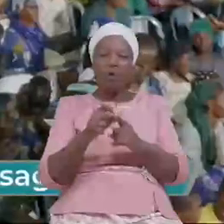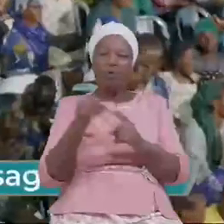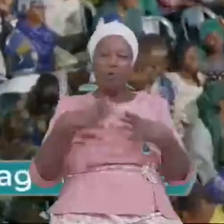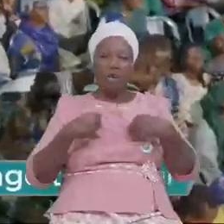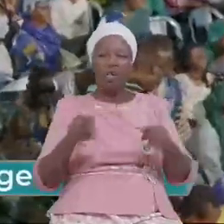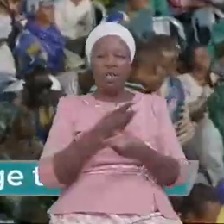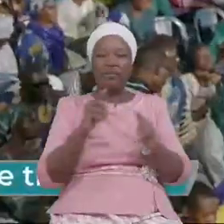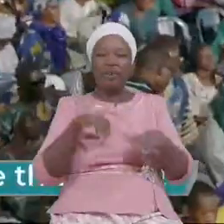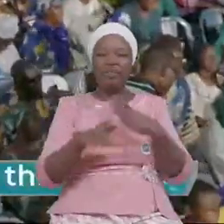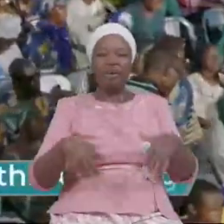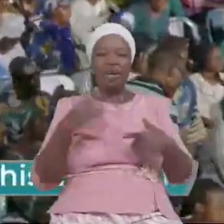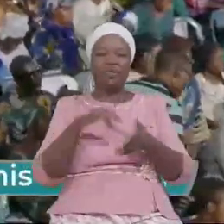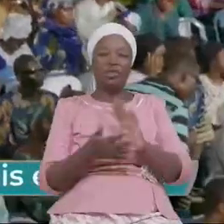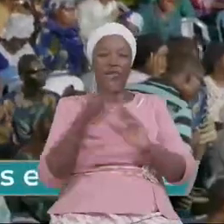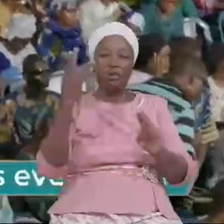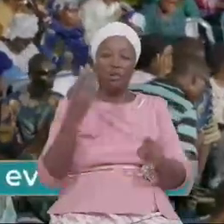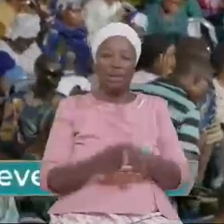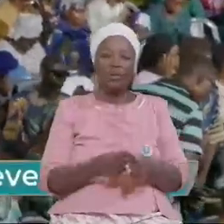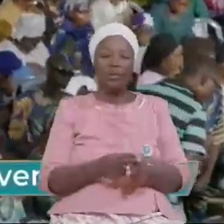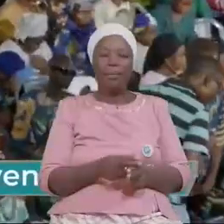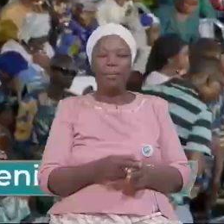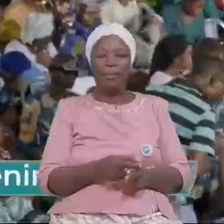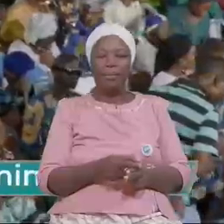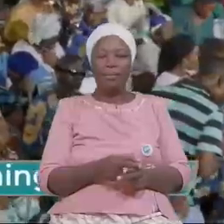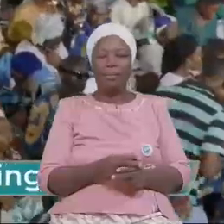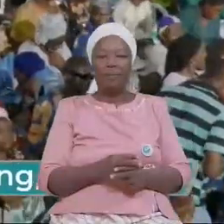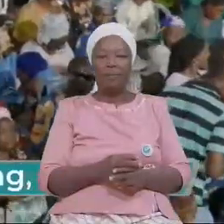après le pasteur viendra prier.